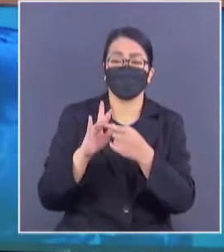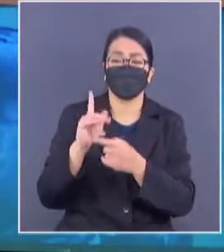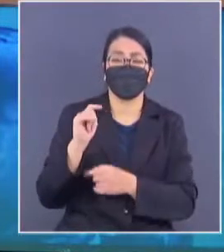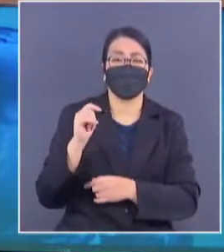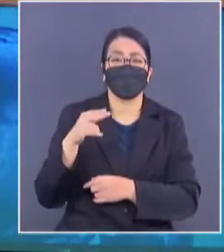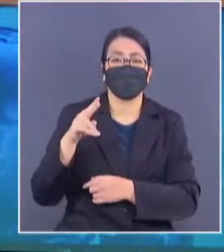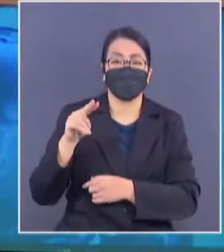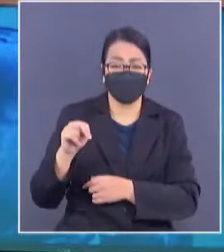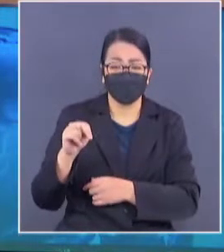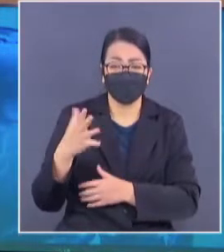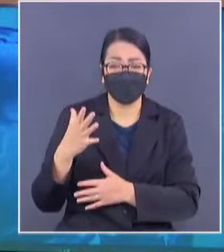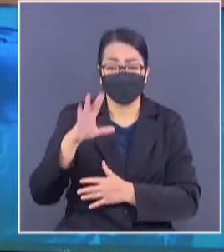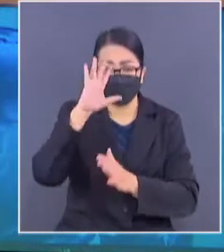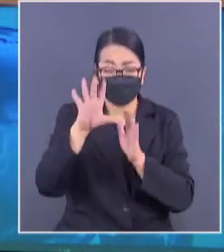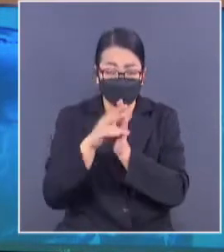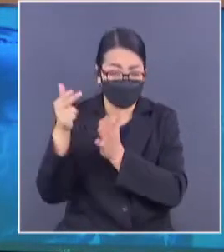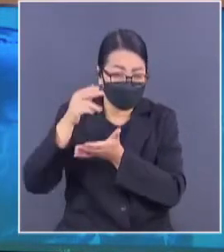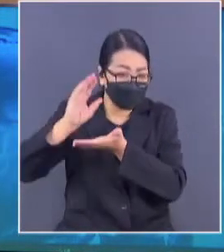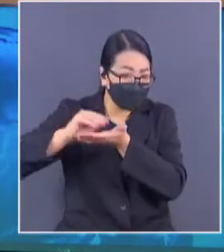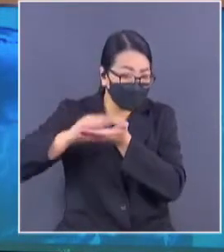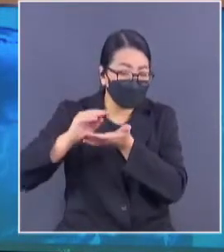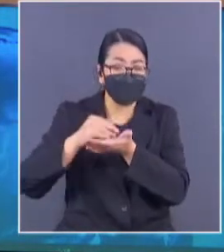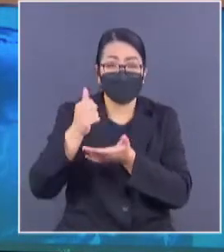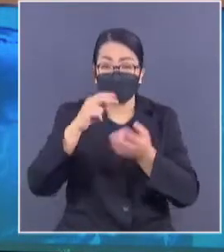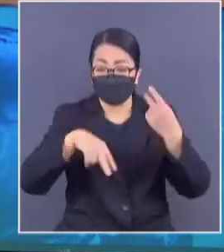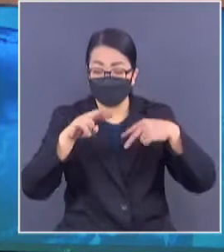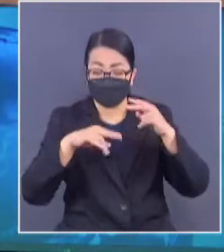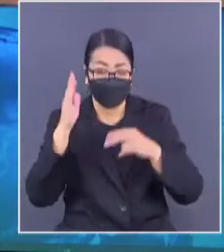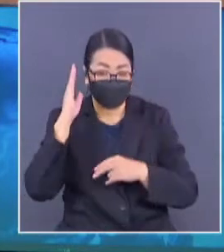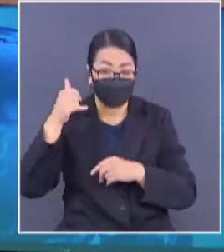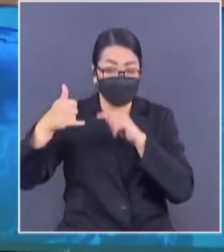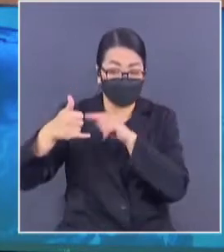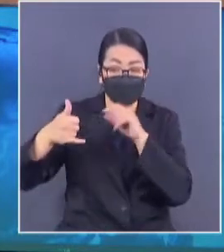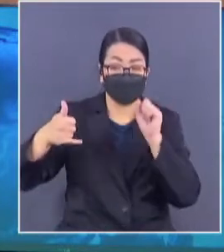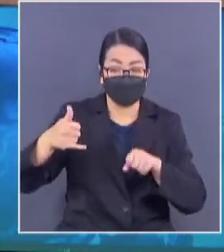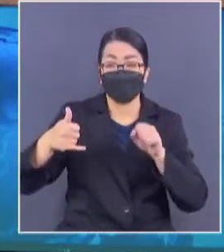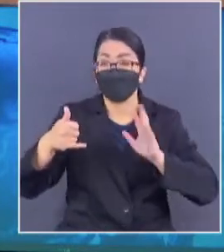จะสามารถบันทึกภาพได้พอสมควร ก็ต้องไปตรวจสอบกันว่าใช่ชายคนนั้นหรือเปล่า เดี๋ยวติดตามกัน